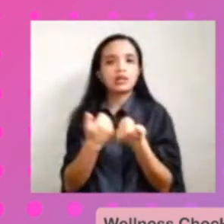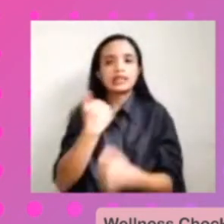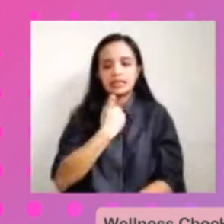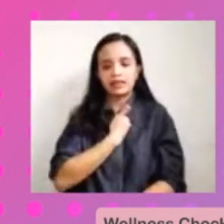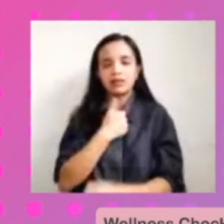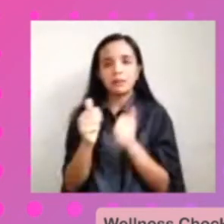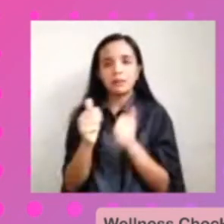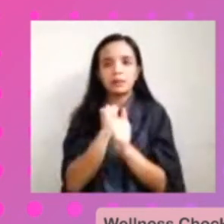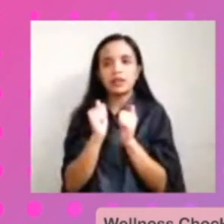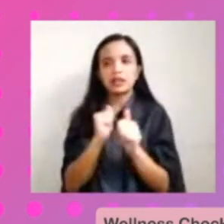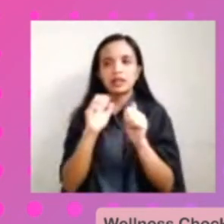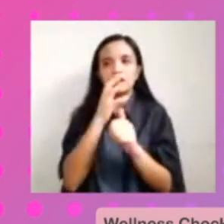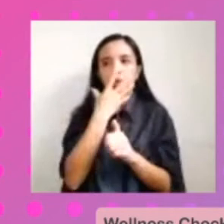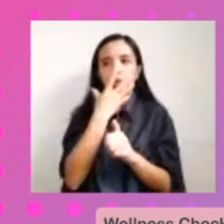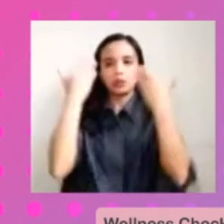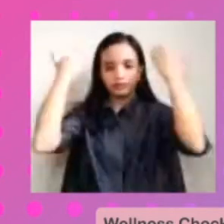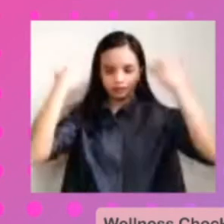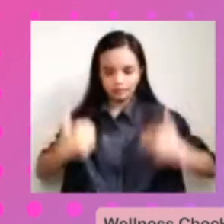pang DepEd, ha?